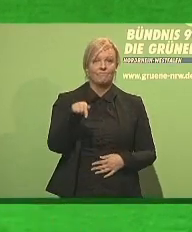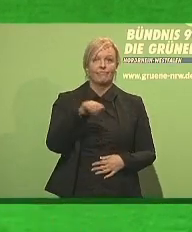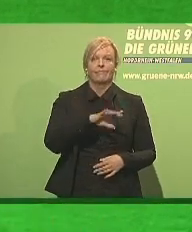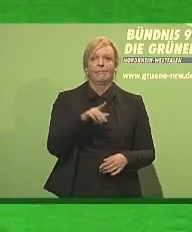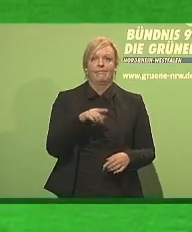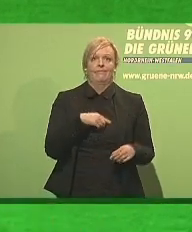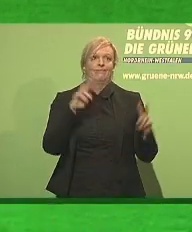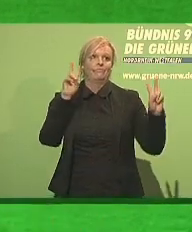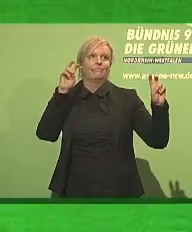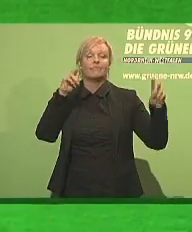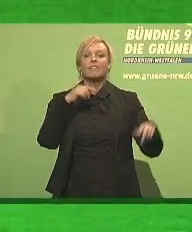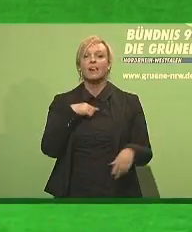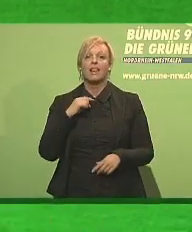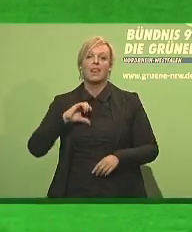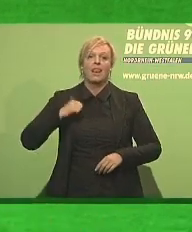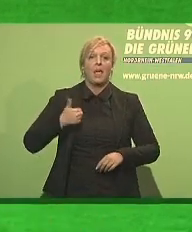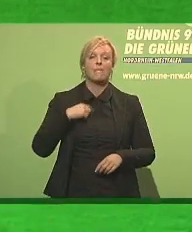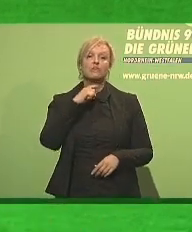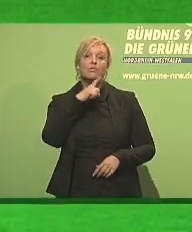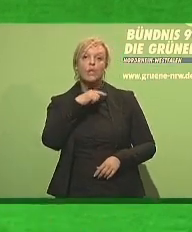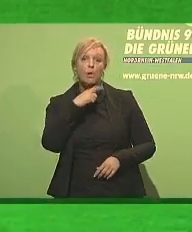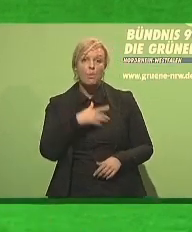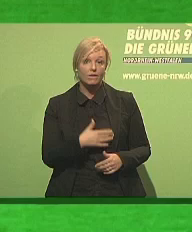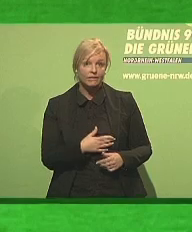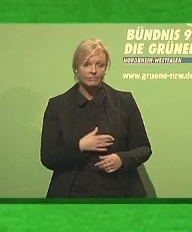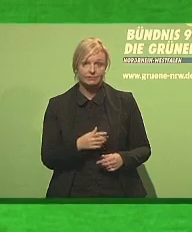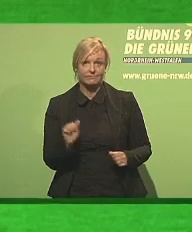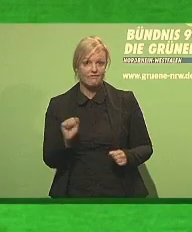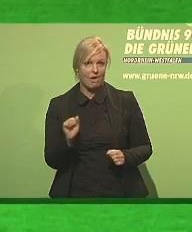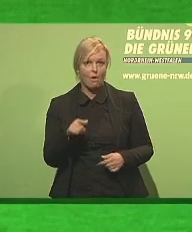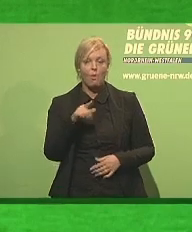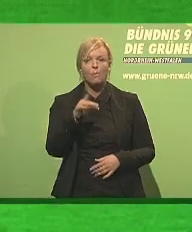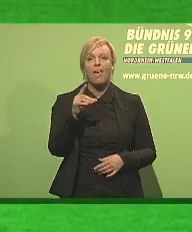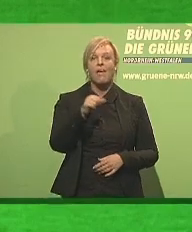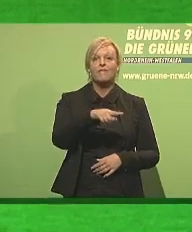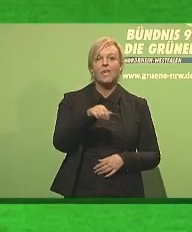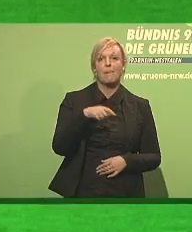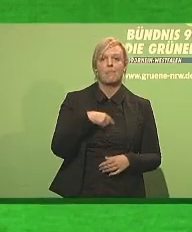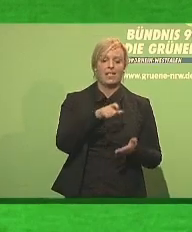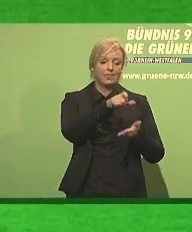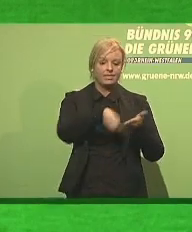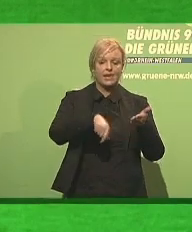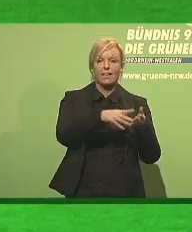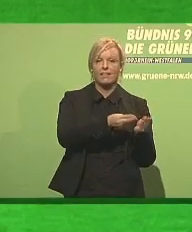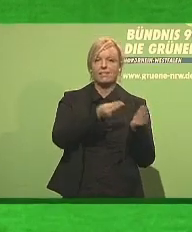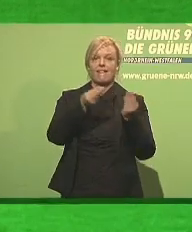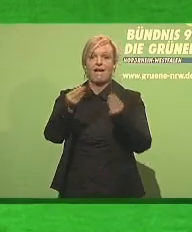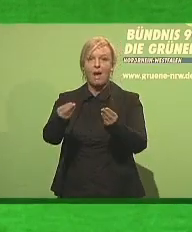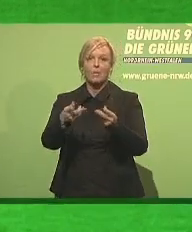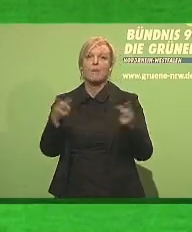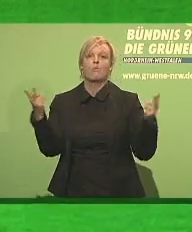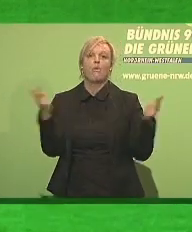Lebenslüge diffamiert, so doch deshalb, weil für die FDP eine Ticketabgabe oder eine